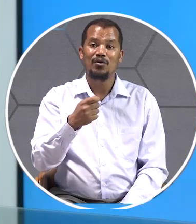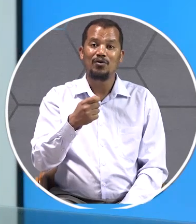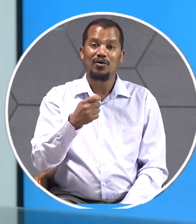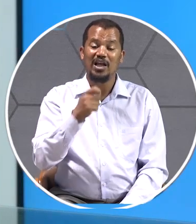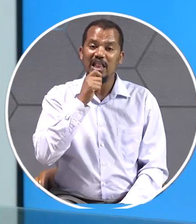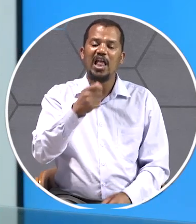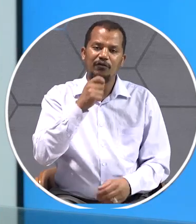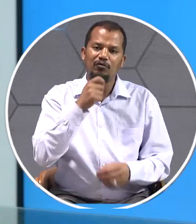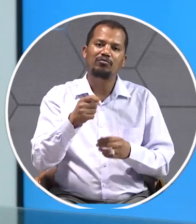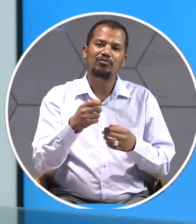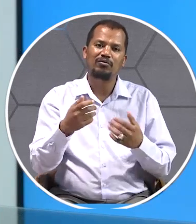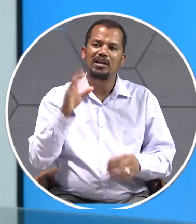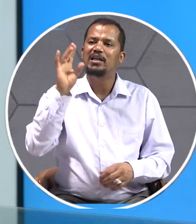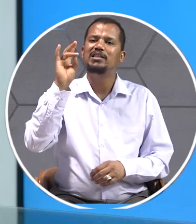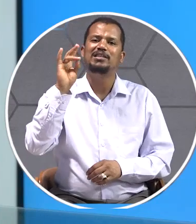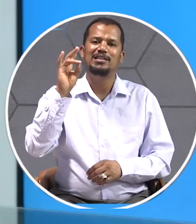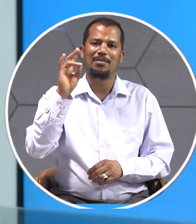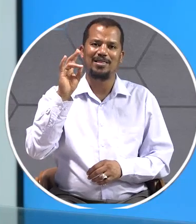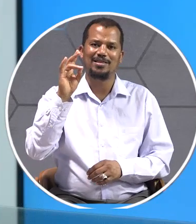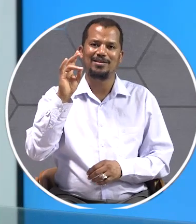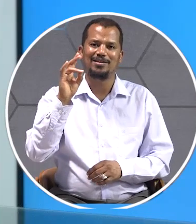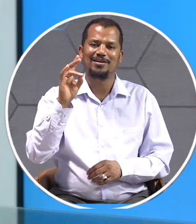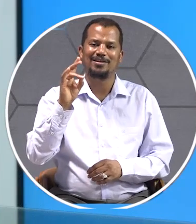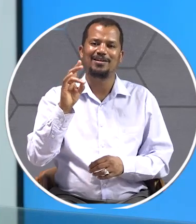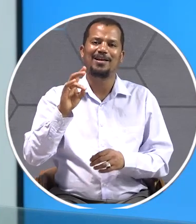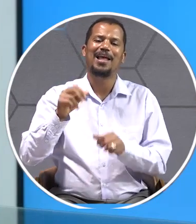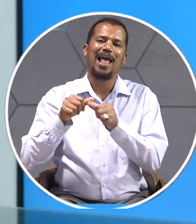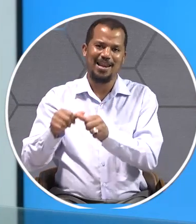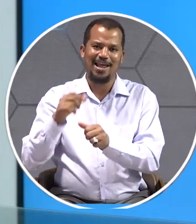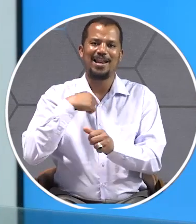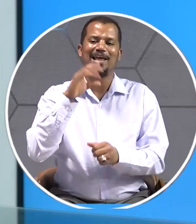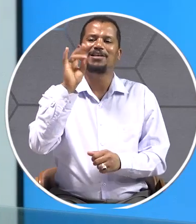ኢንተርቪው አርገን 7 ቀረን 7 ውስጥ ገባሁኝ